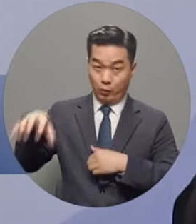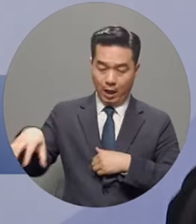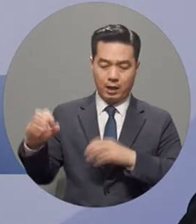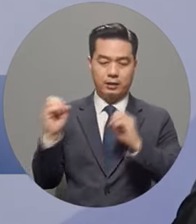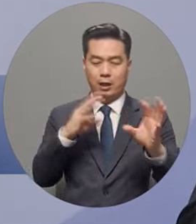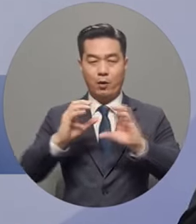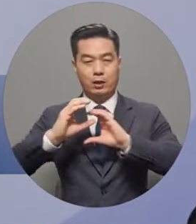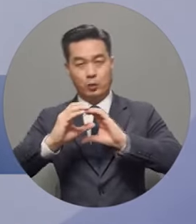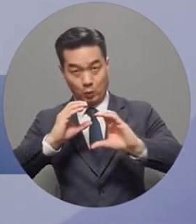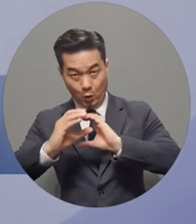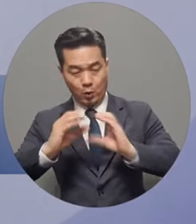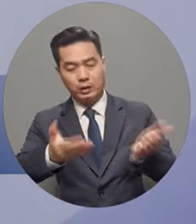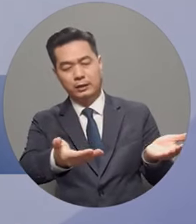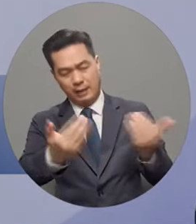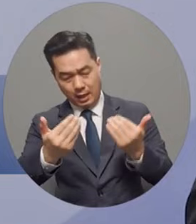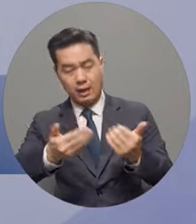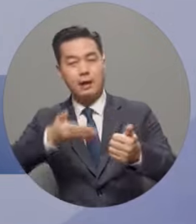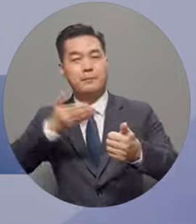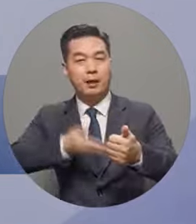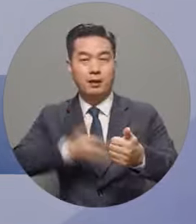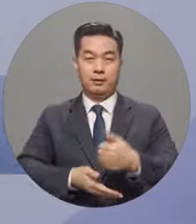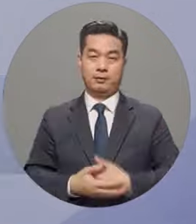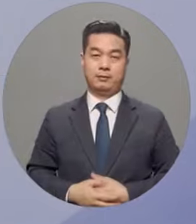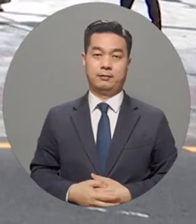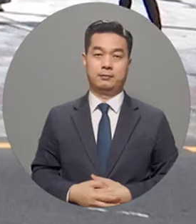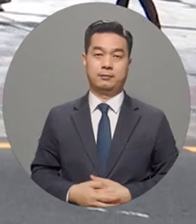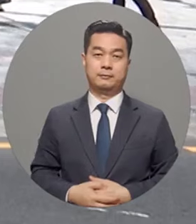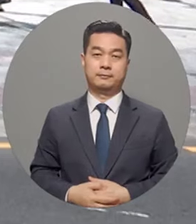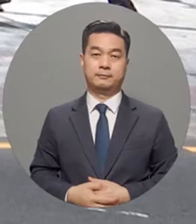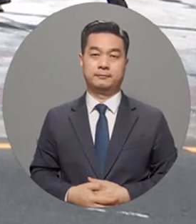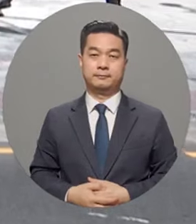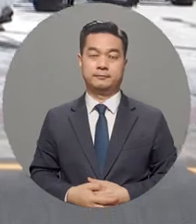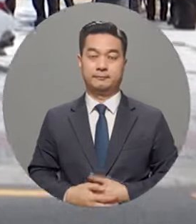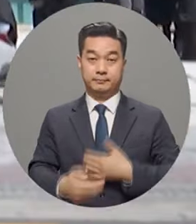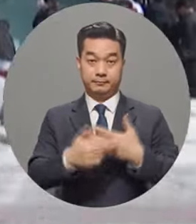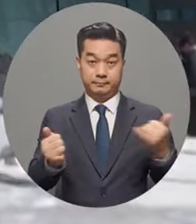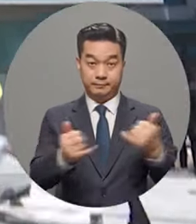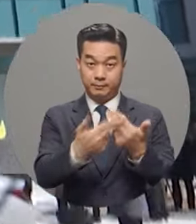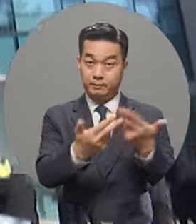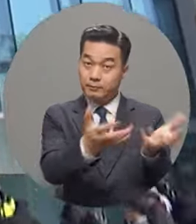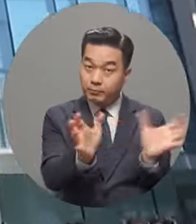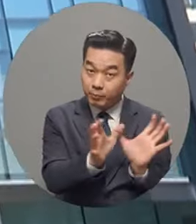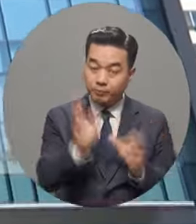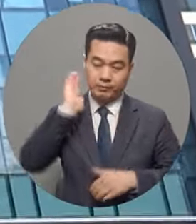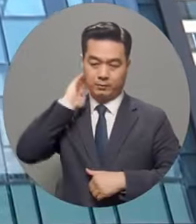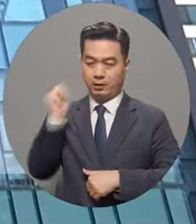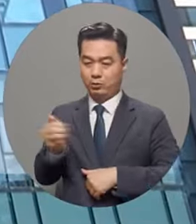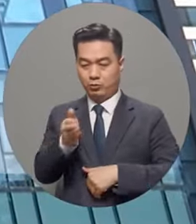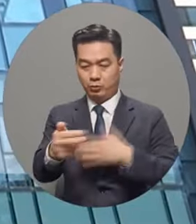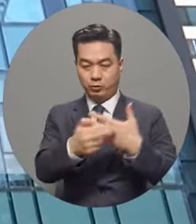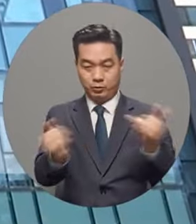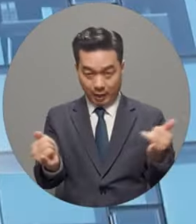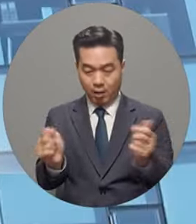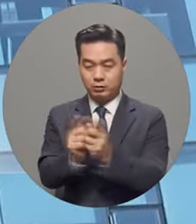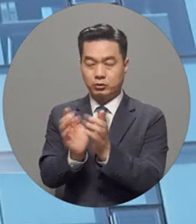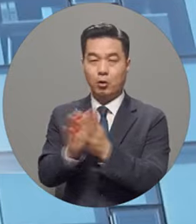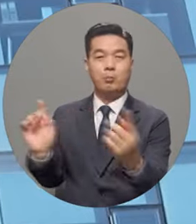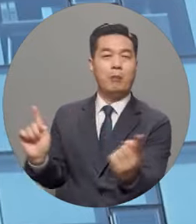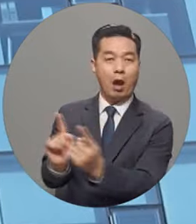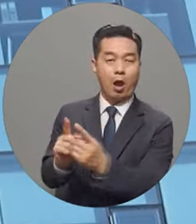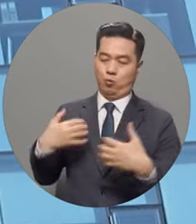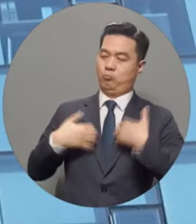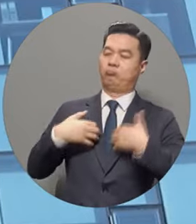소통에 나서 주시기를 당부드립니다. 의사협회는 대통령과 전공의의 직접 만남은 환영할 일이라고